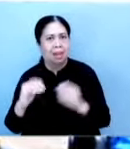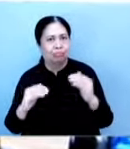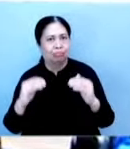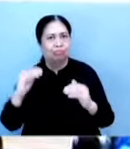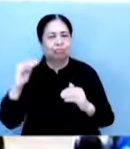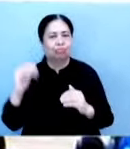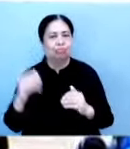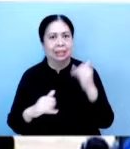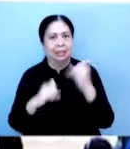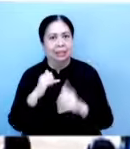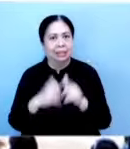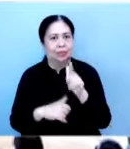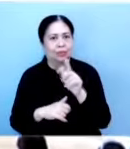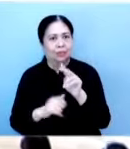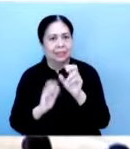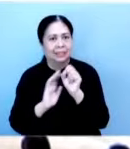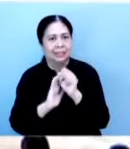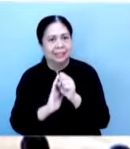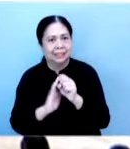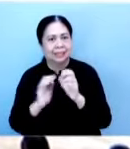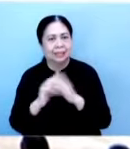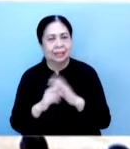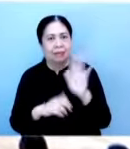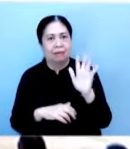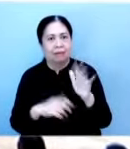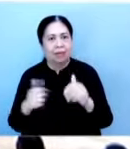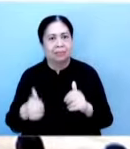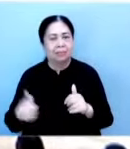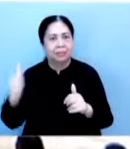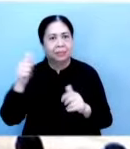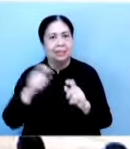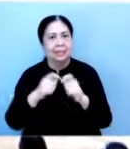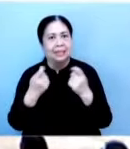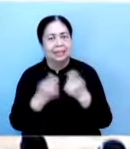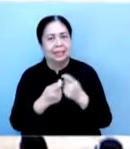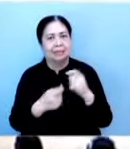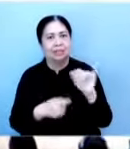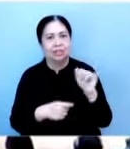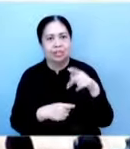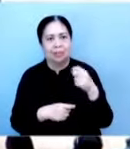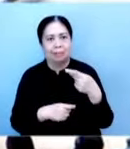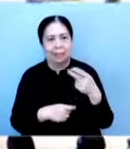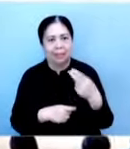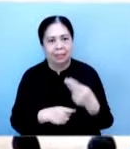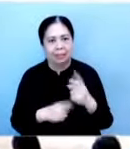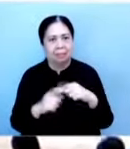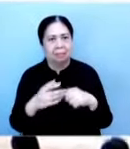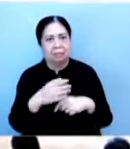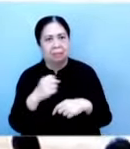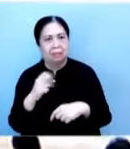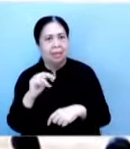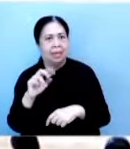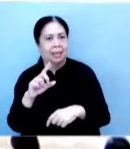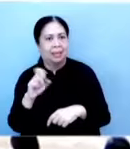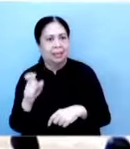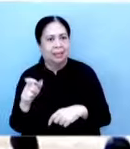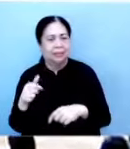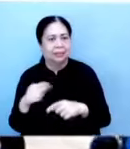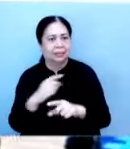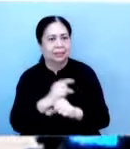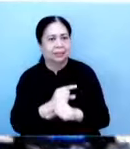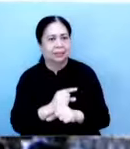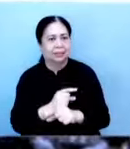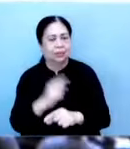huling segundo ng laro lima ang lamang ng team agaw ni NLEX Road Warriors guard Robert